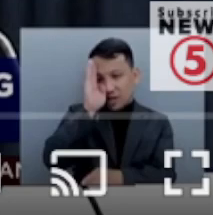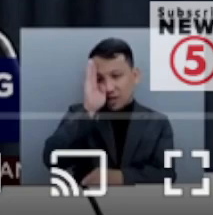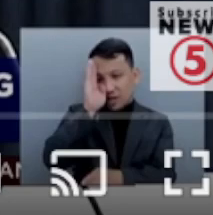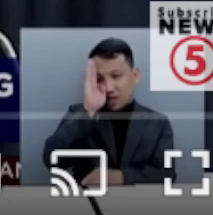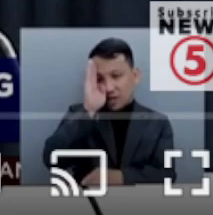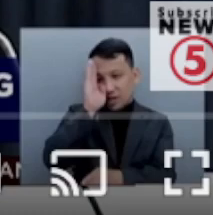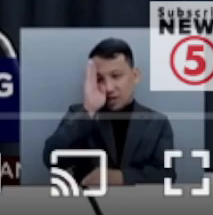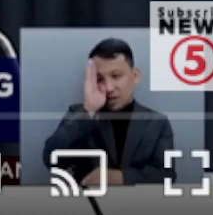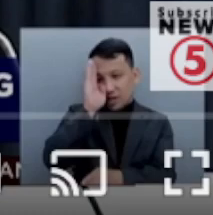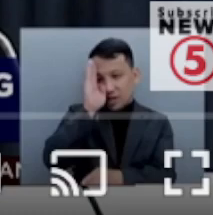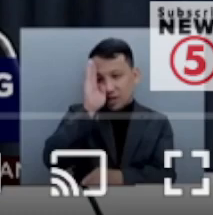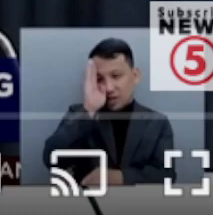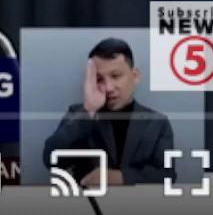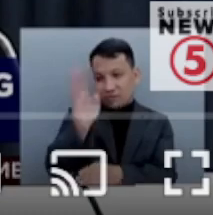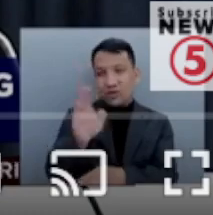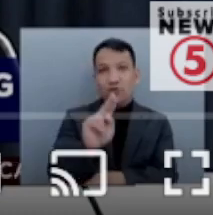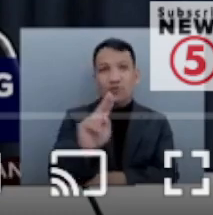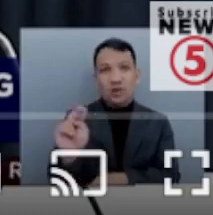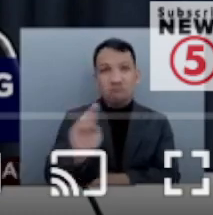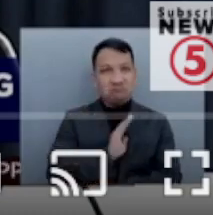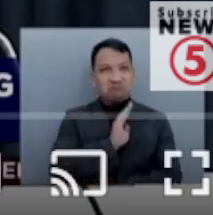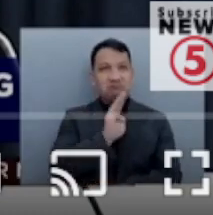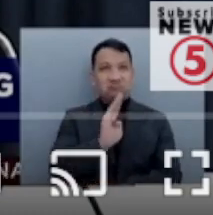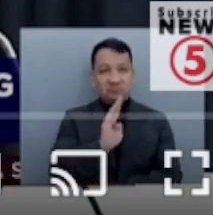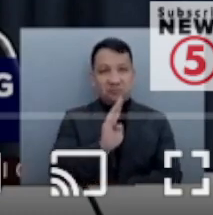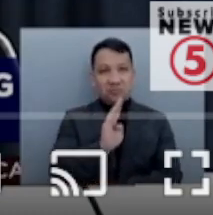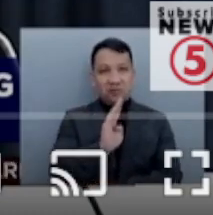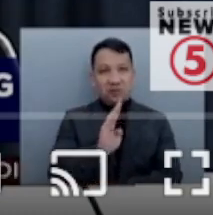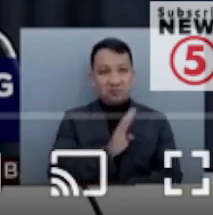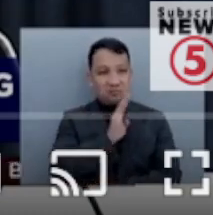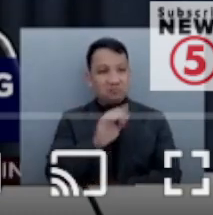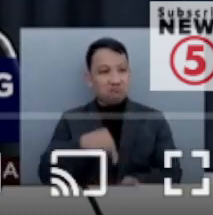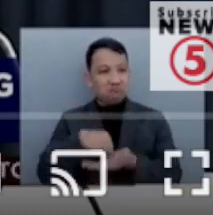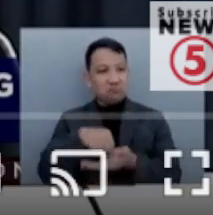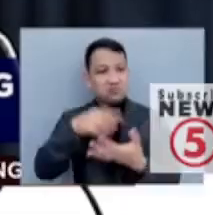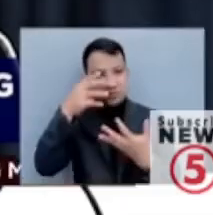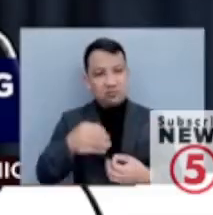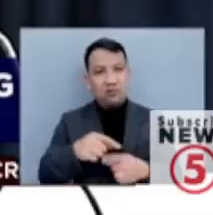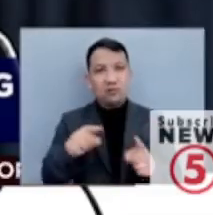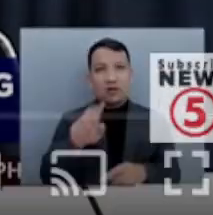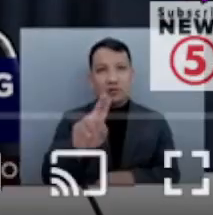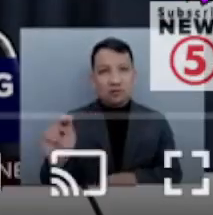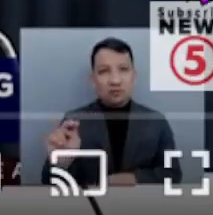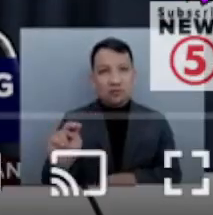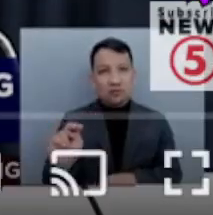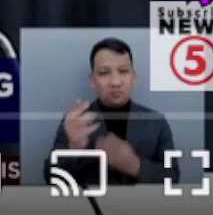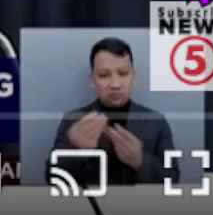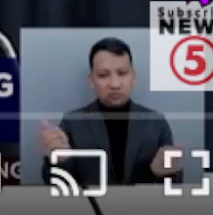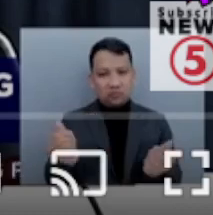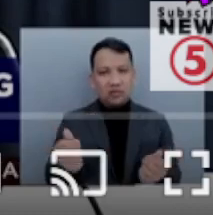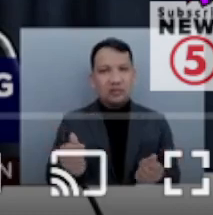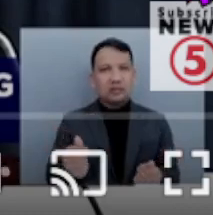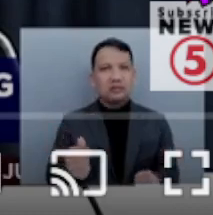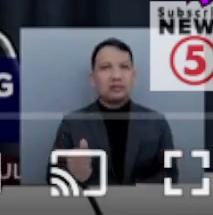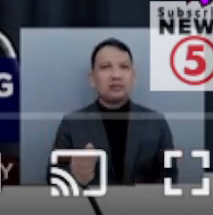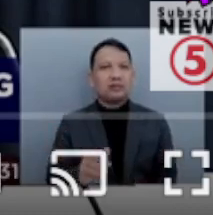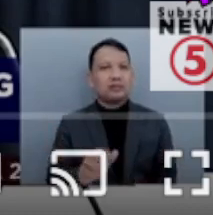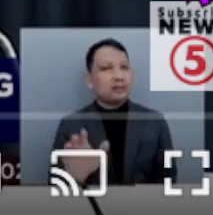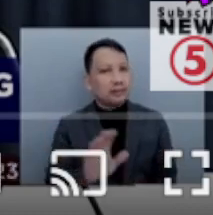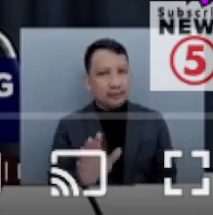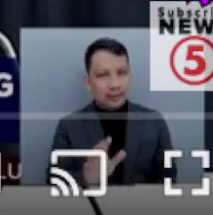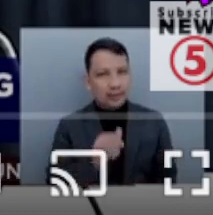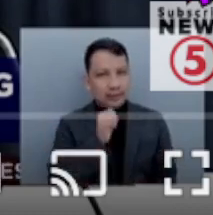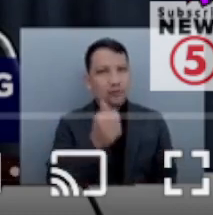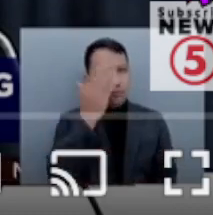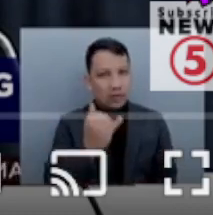iyong sariling bansa. Pumunta sa UN, paninindigan natin. Pag nasa UN tayo, masosolve natin to. Pero grabe po ang